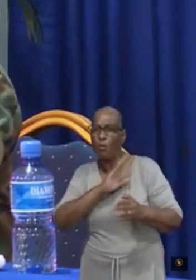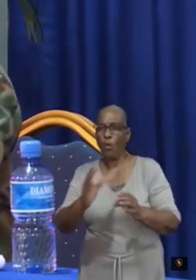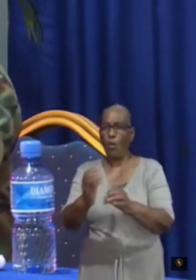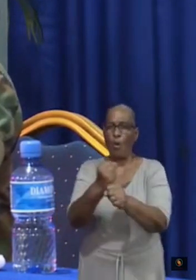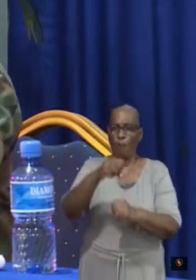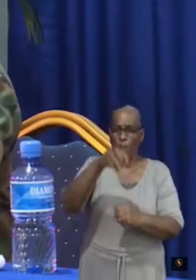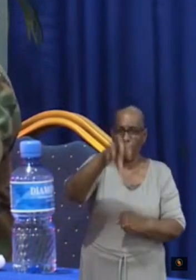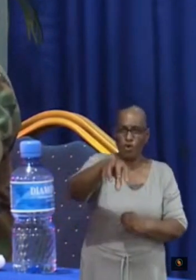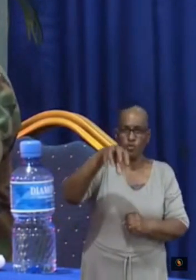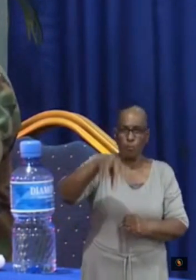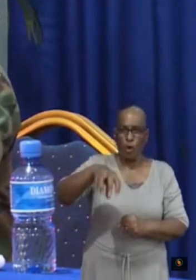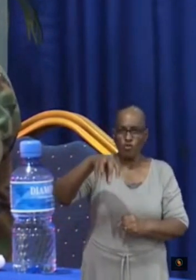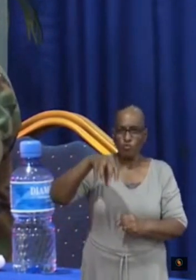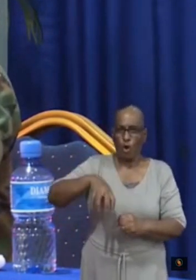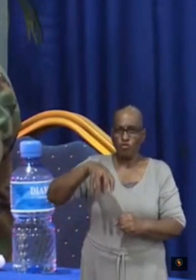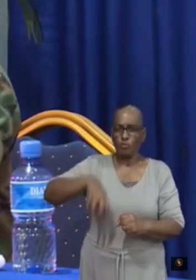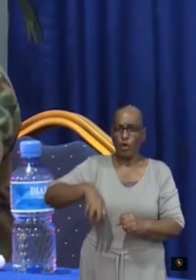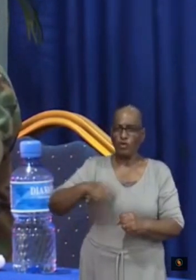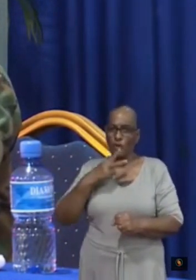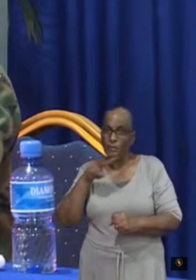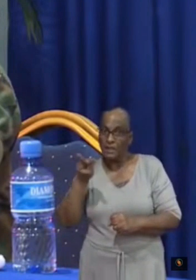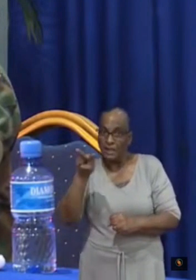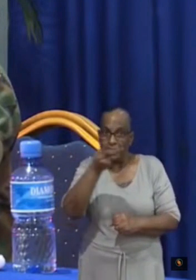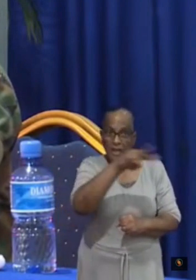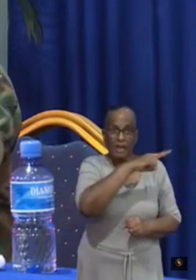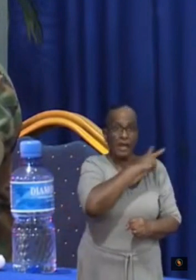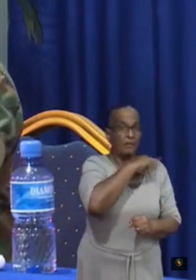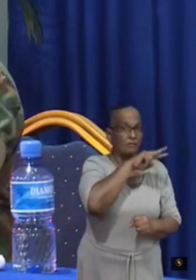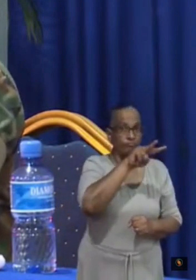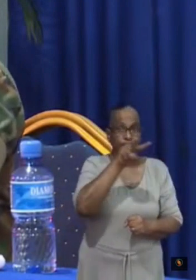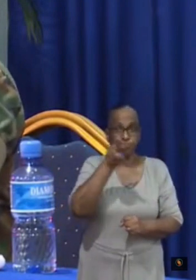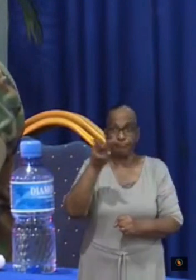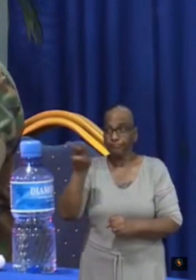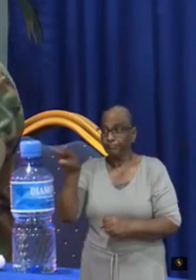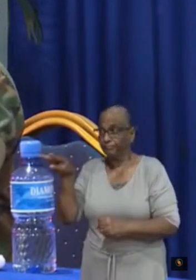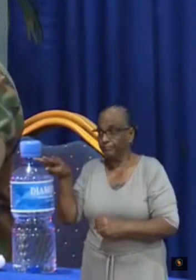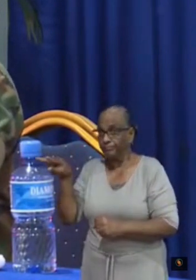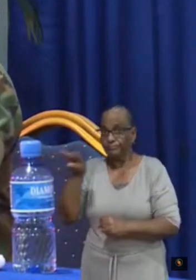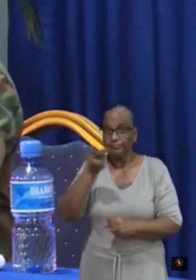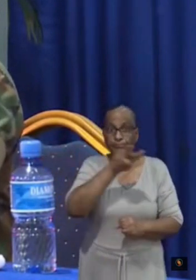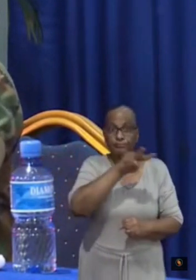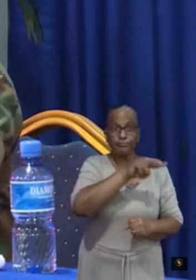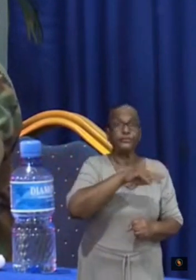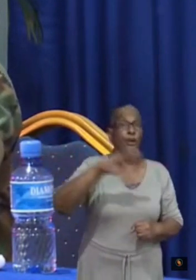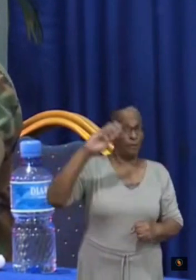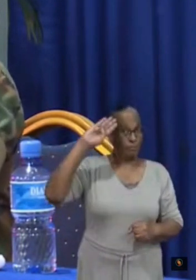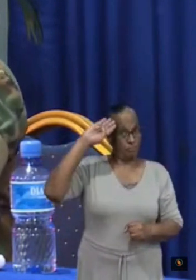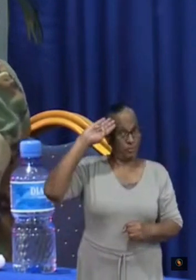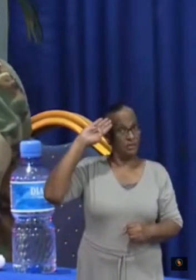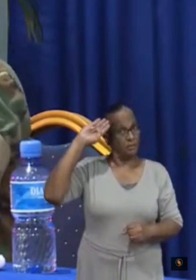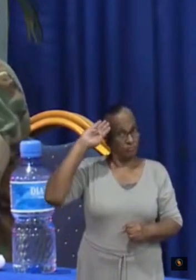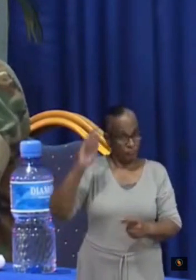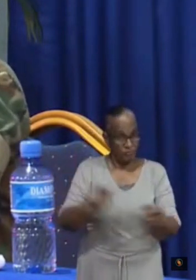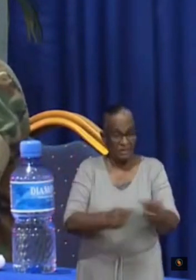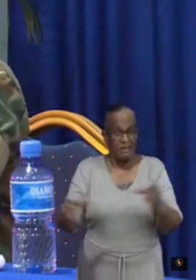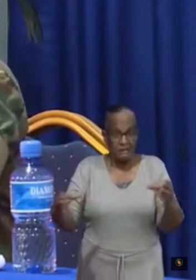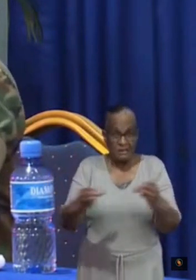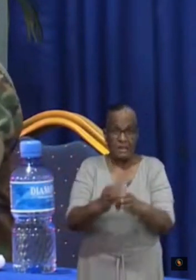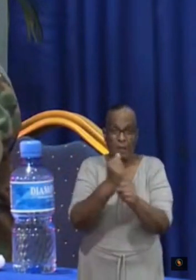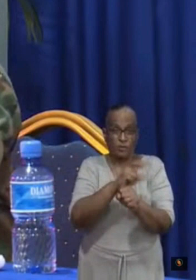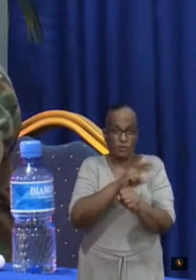hulpposten geplaatst en security checkpoints die door KPS en het leger worden